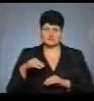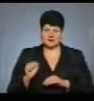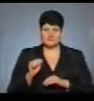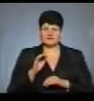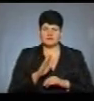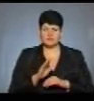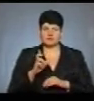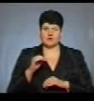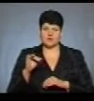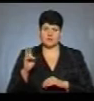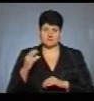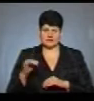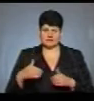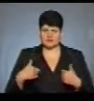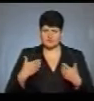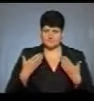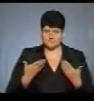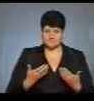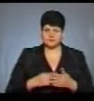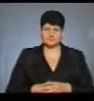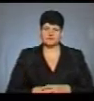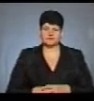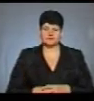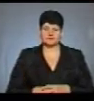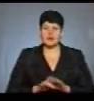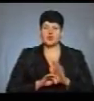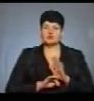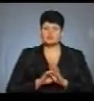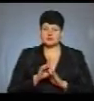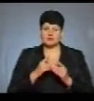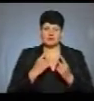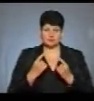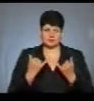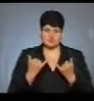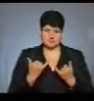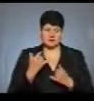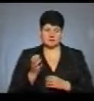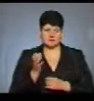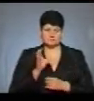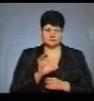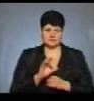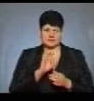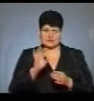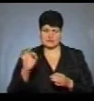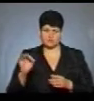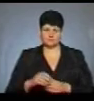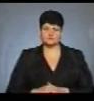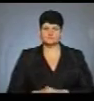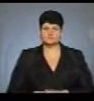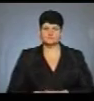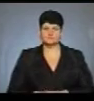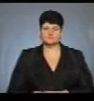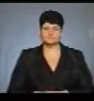облдержадміністрації Вадимом Боярським. Вітаю вас. Вітаю. Розпочнемо розмову за мить, а зараз послухаємо цитату міністра.